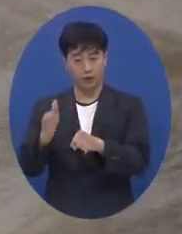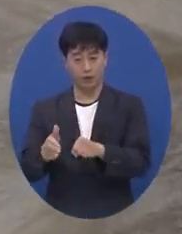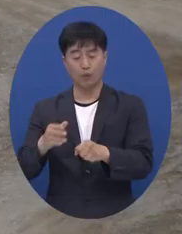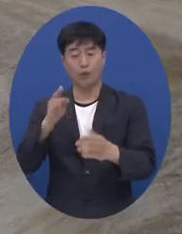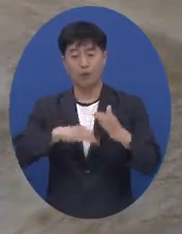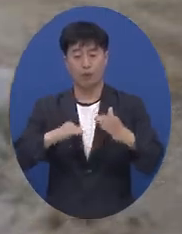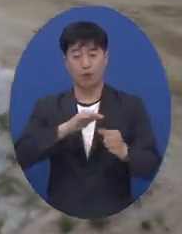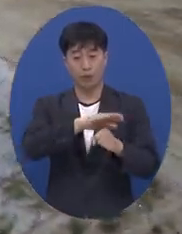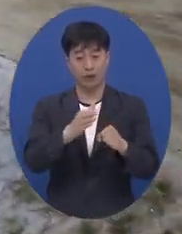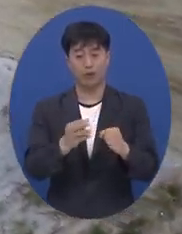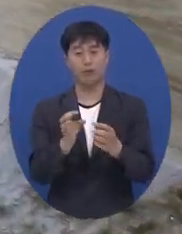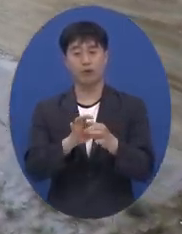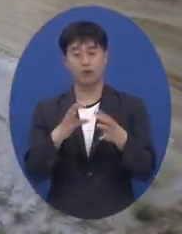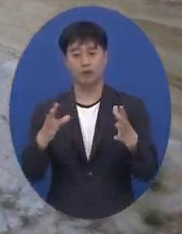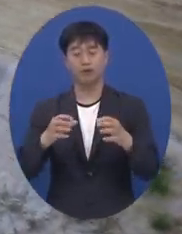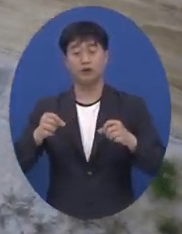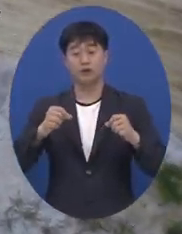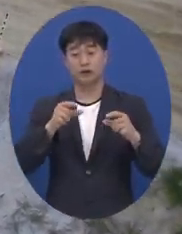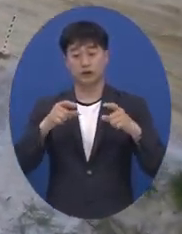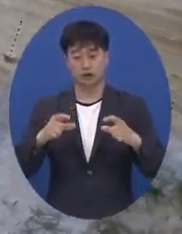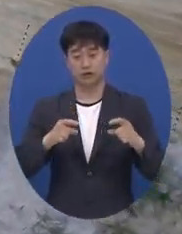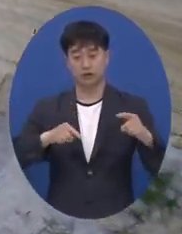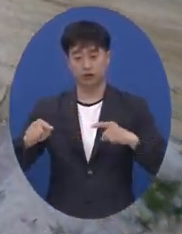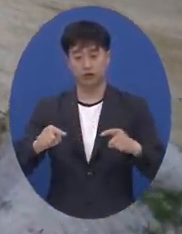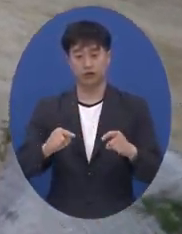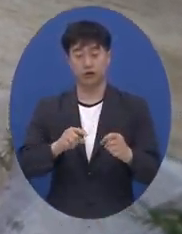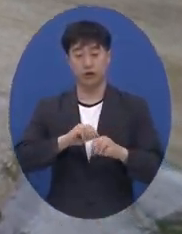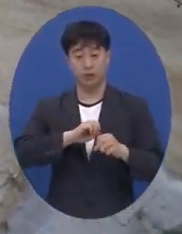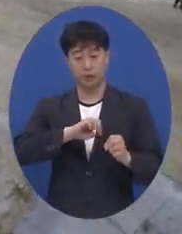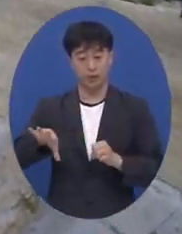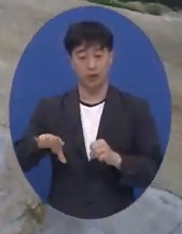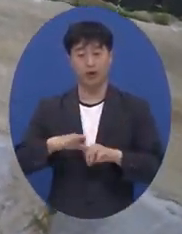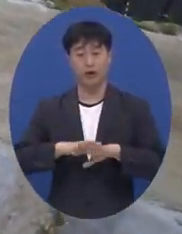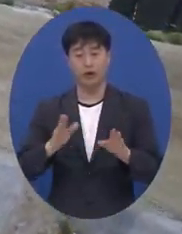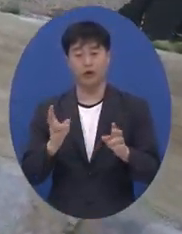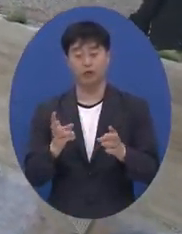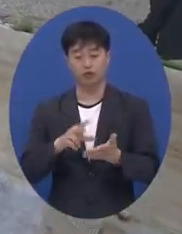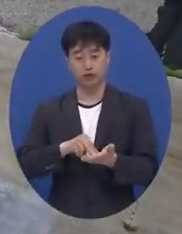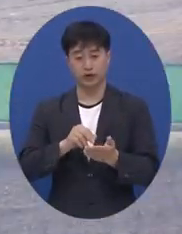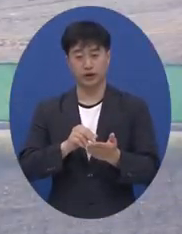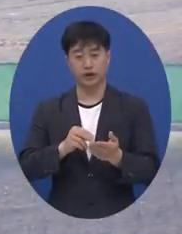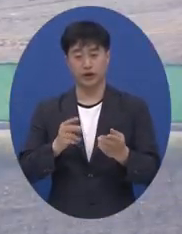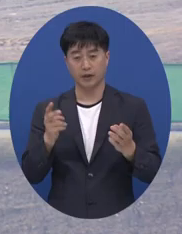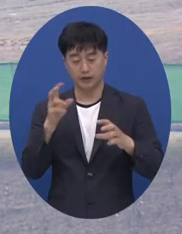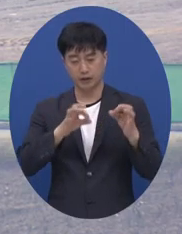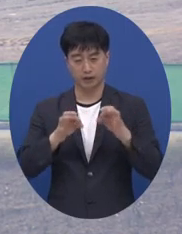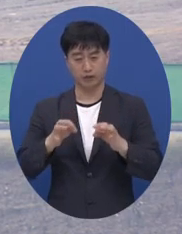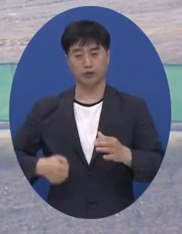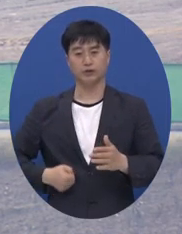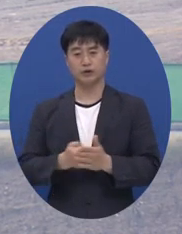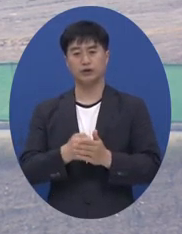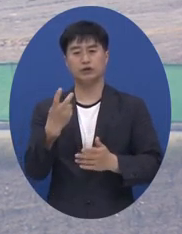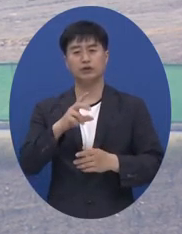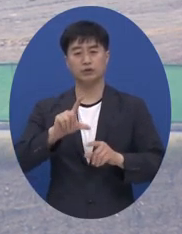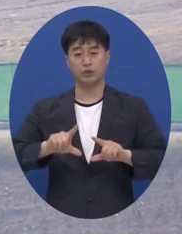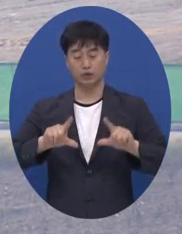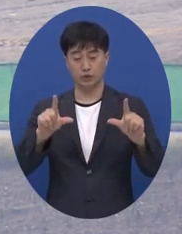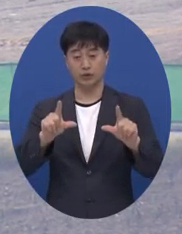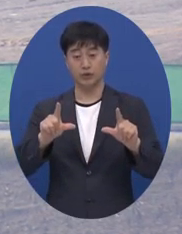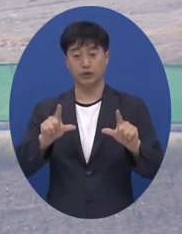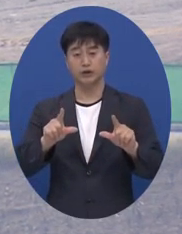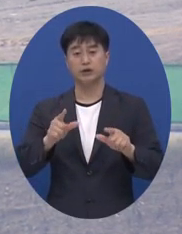매립지와 상관없이 지자체마다 폐기물 처리 대책을 마련해 나가기로 했습니다. 한편 지난 2015년 경기도와